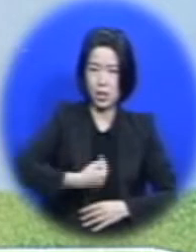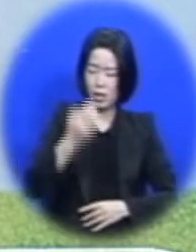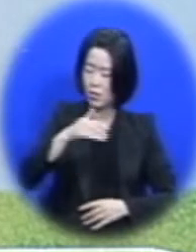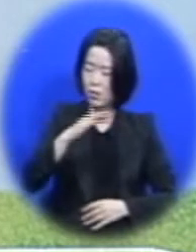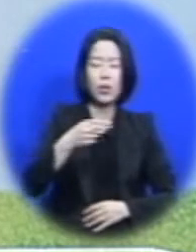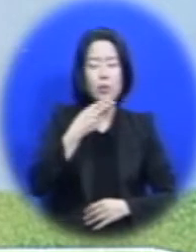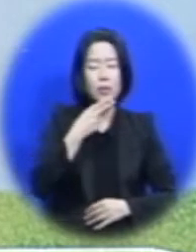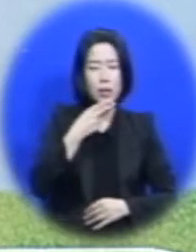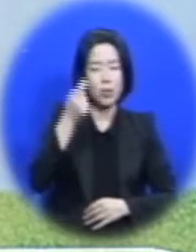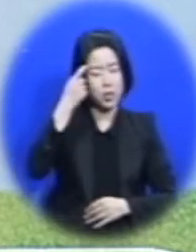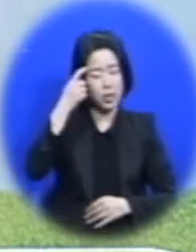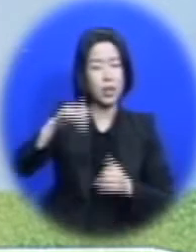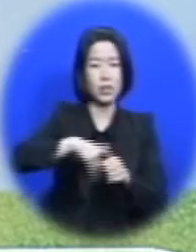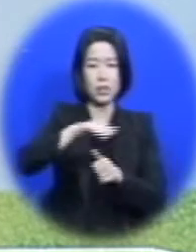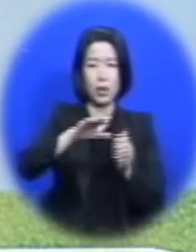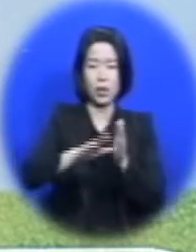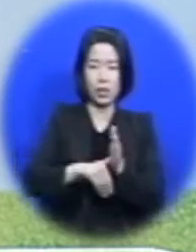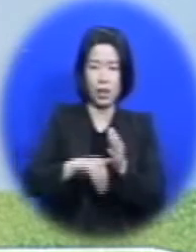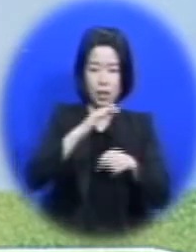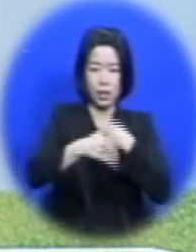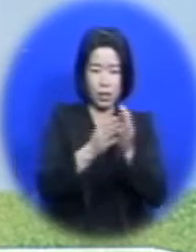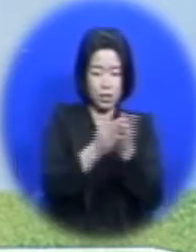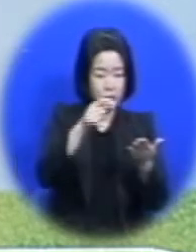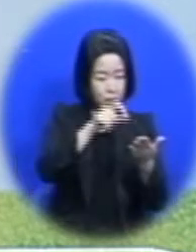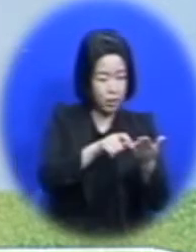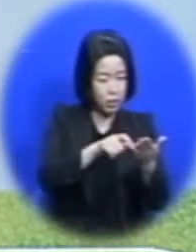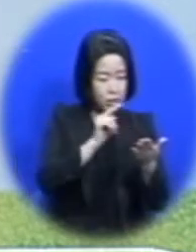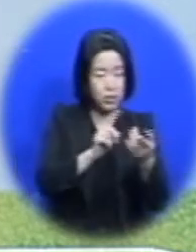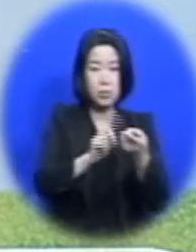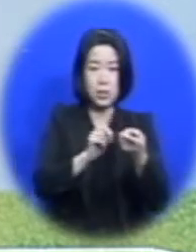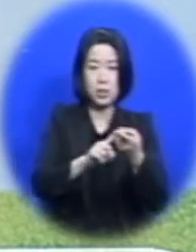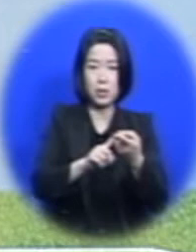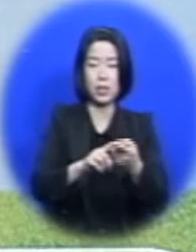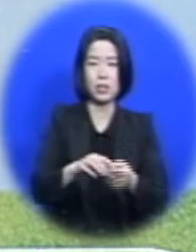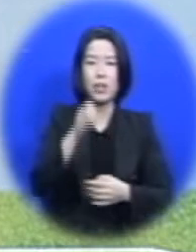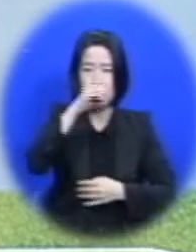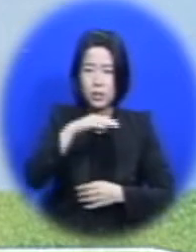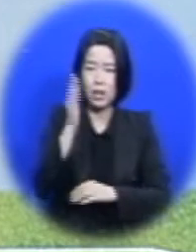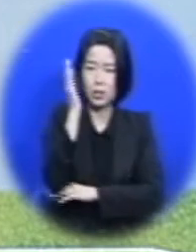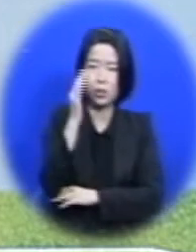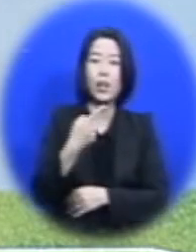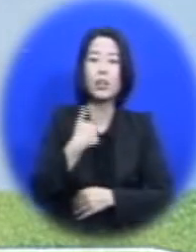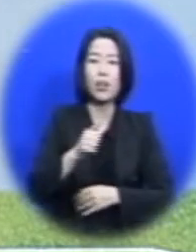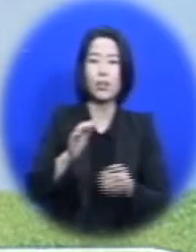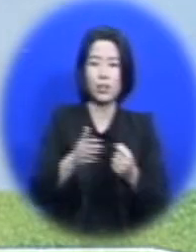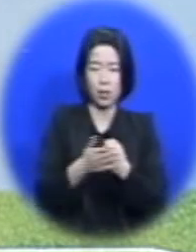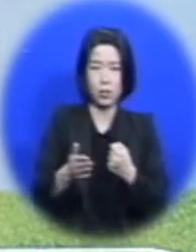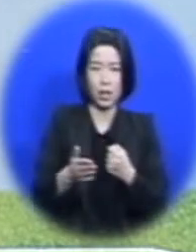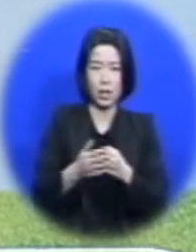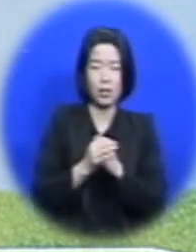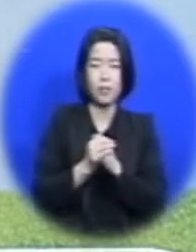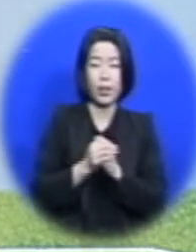생각하는 상황에서 성경에 나오는 그 믿음을 그냥 설계했던 그랬던 것 때문에